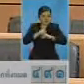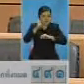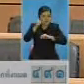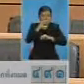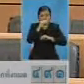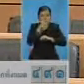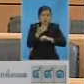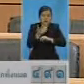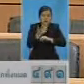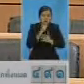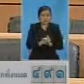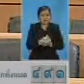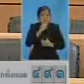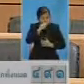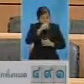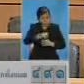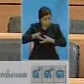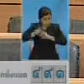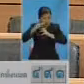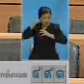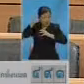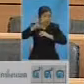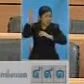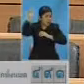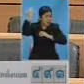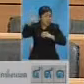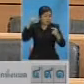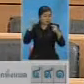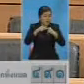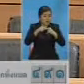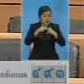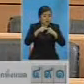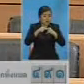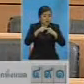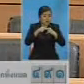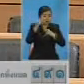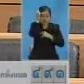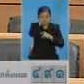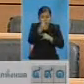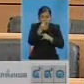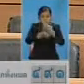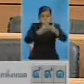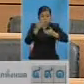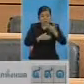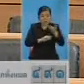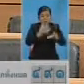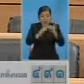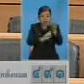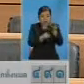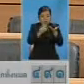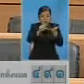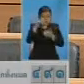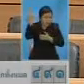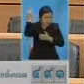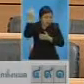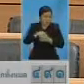ได้ไงถ้าอย่างนั้นผมก็จะไปพูดว่าสมัยรัฐบาลท่านอดีตนายกชวนยางราคา20บาทสมัยนาย